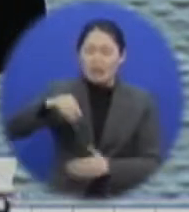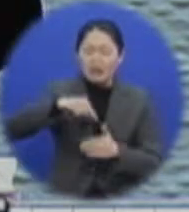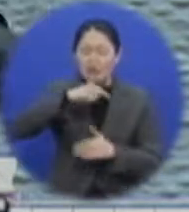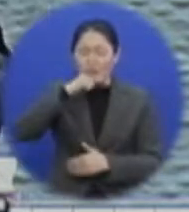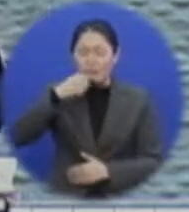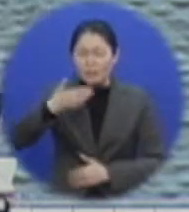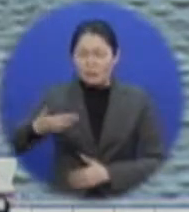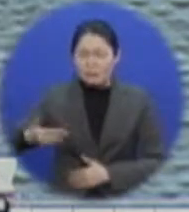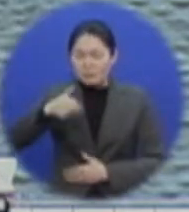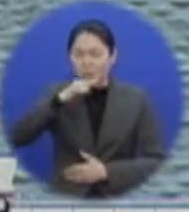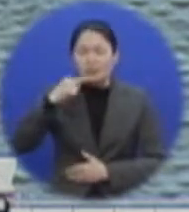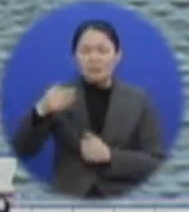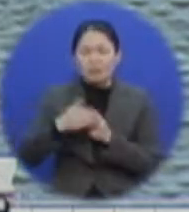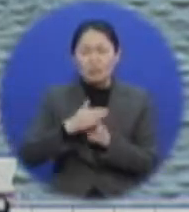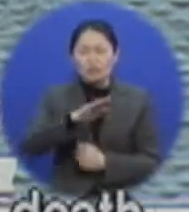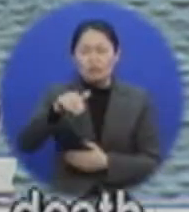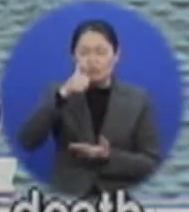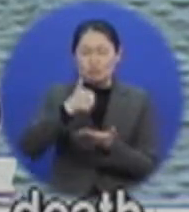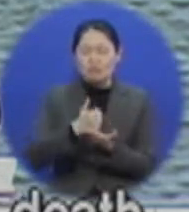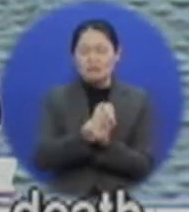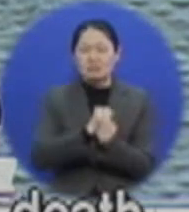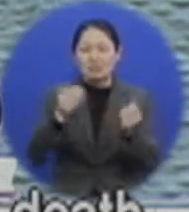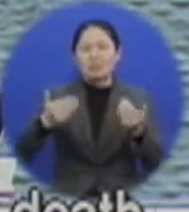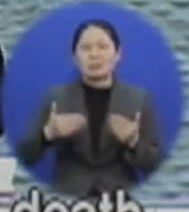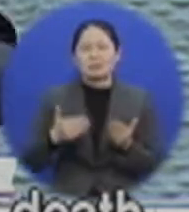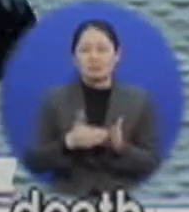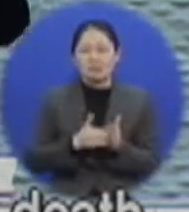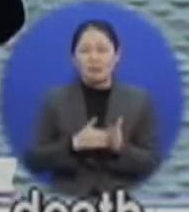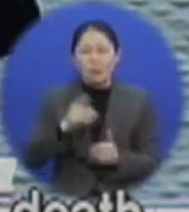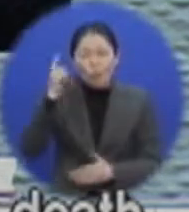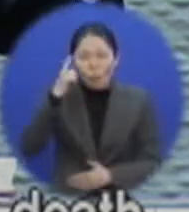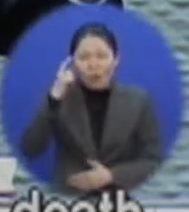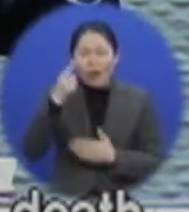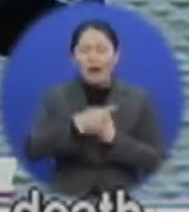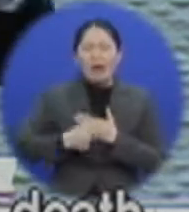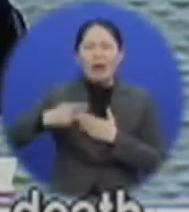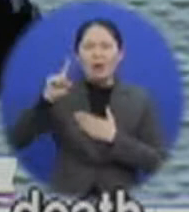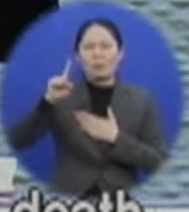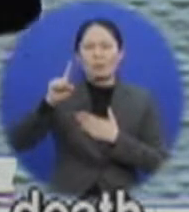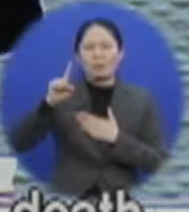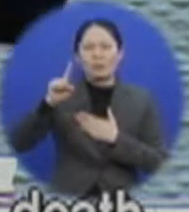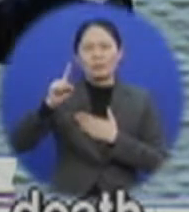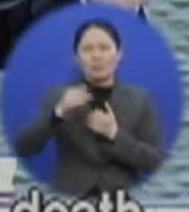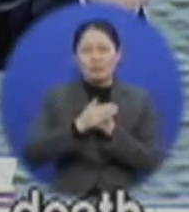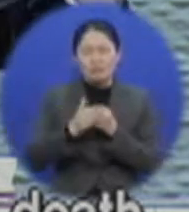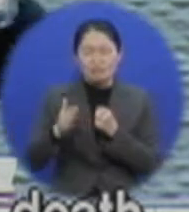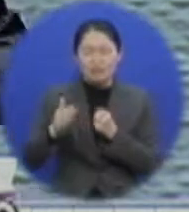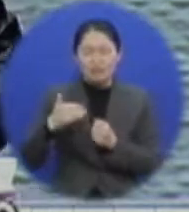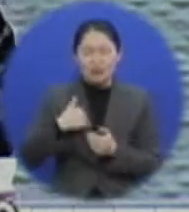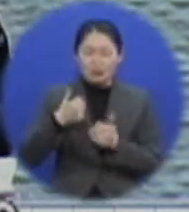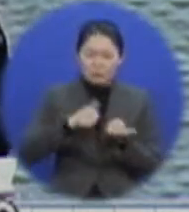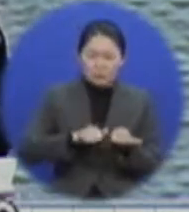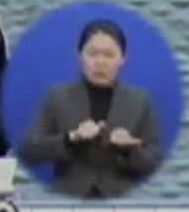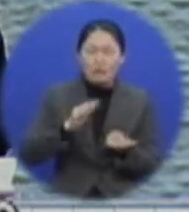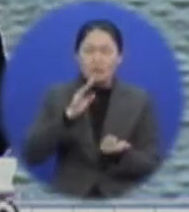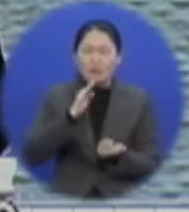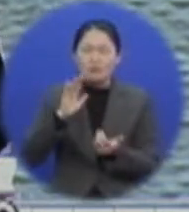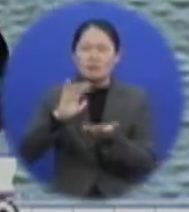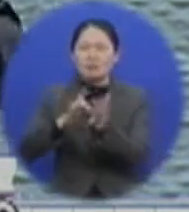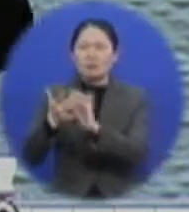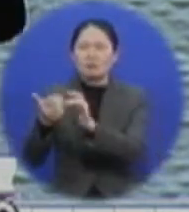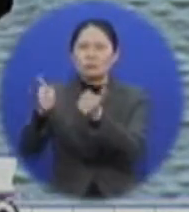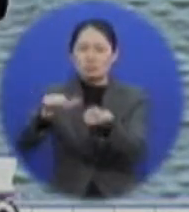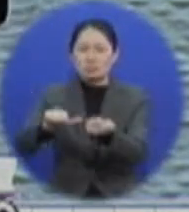죄가 상을 받은 거예요 1 몸이니까 예수님이 죽으신 것이 내가 죽은 것이 되요 1 몸이니까